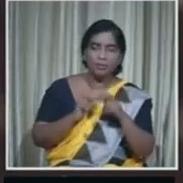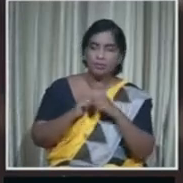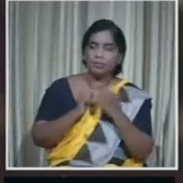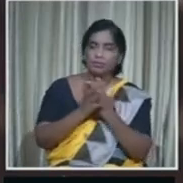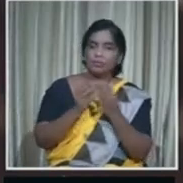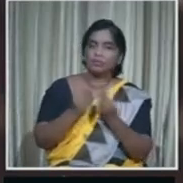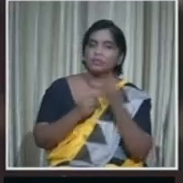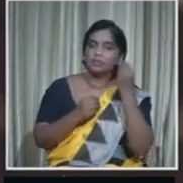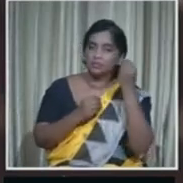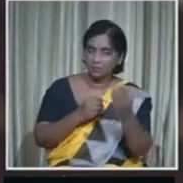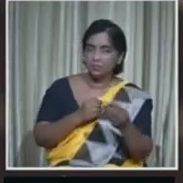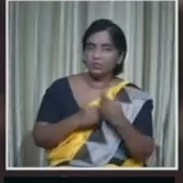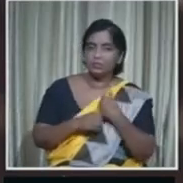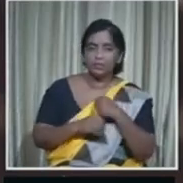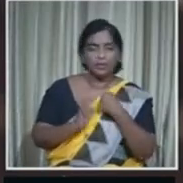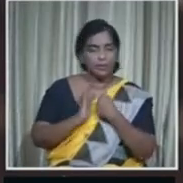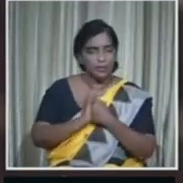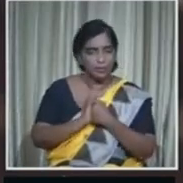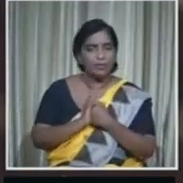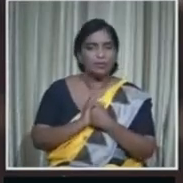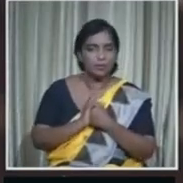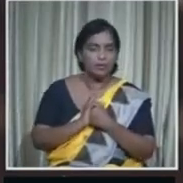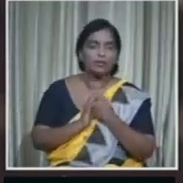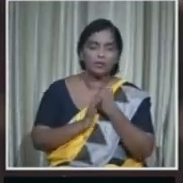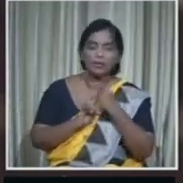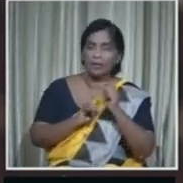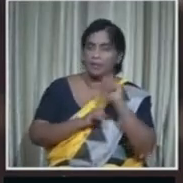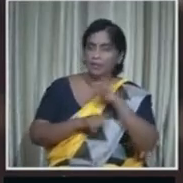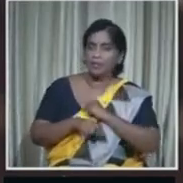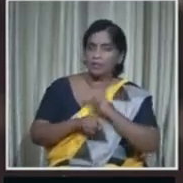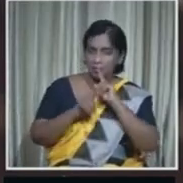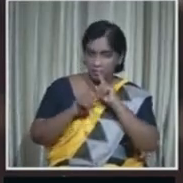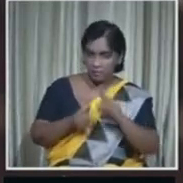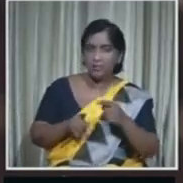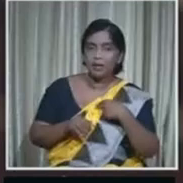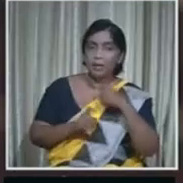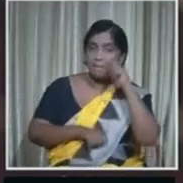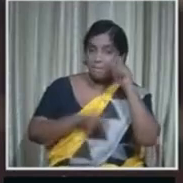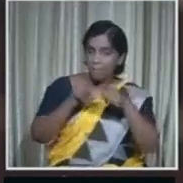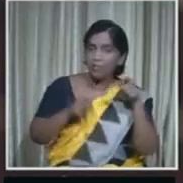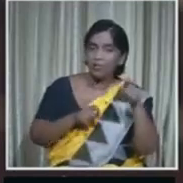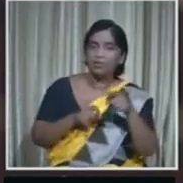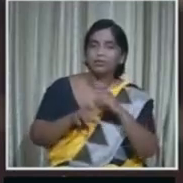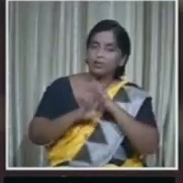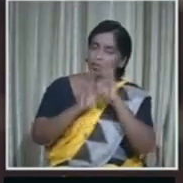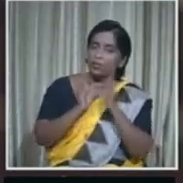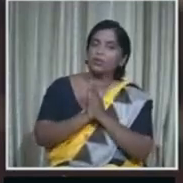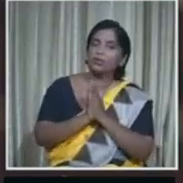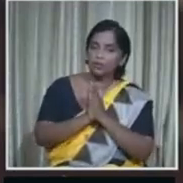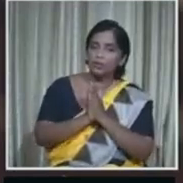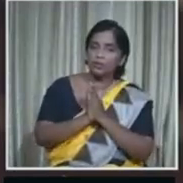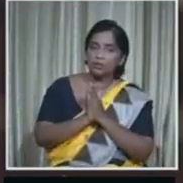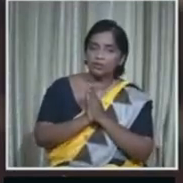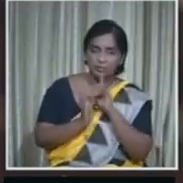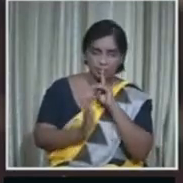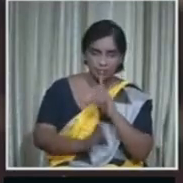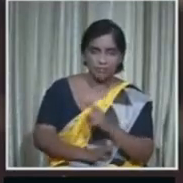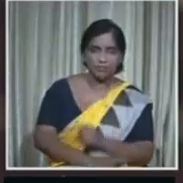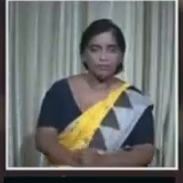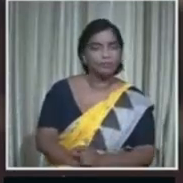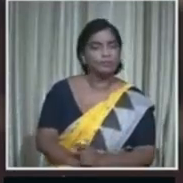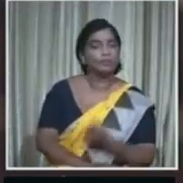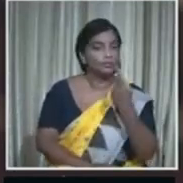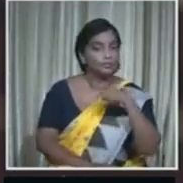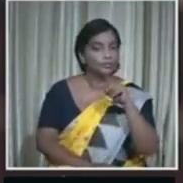දෙනවා කියලා එල්ලා ඊටාත්ම ගෞරවයෙන් අපි මේ සභාවෙත් මතක් කරනවා. අපි ජනතාවටත් අපි සියලුම දෙනා වෙනුවෙන් මම මේලාදී මතක් කරනවා. ඊළඟට එතුමා